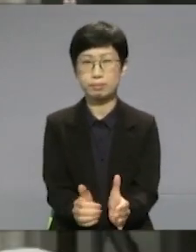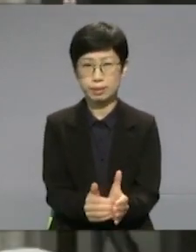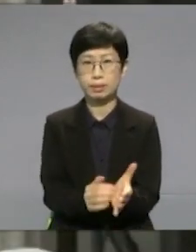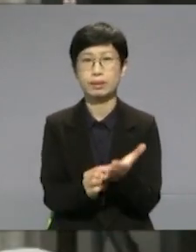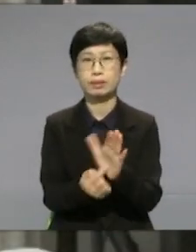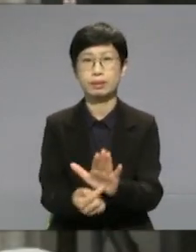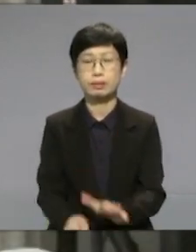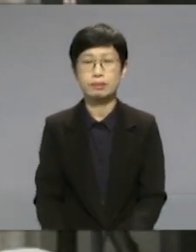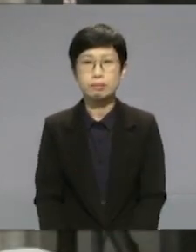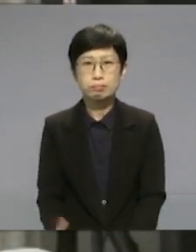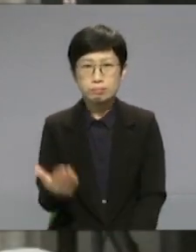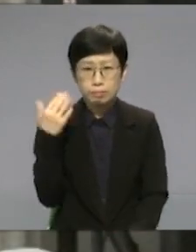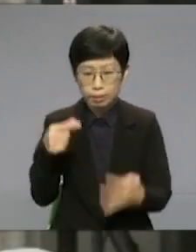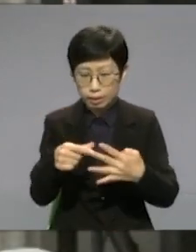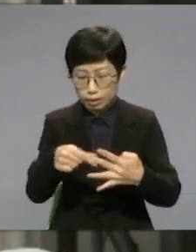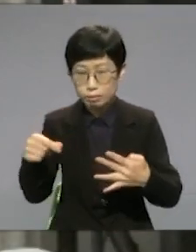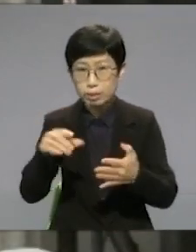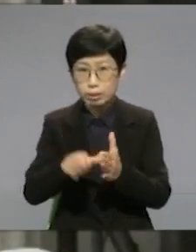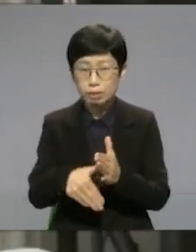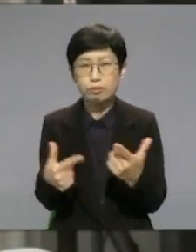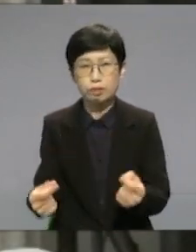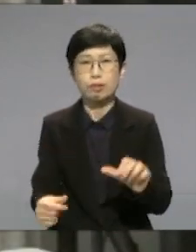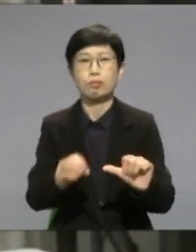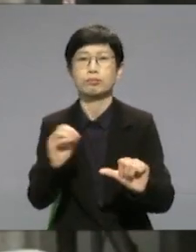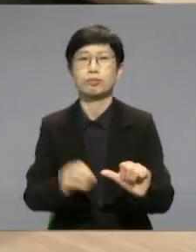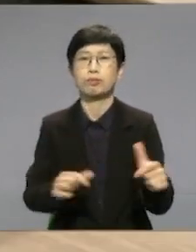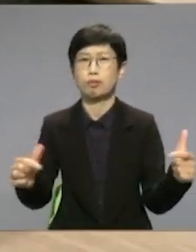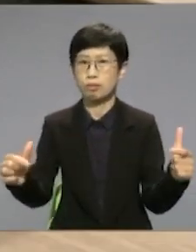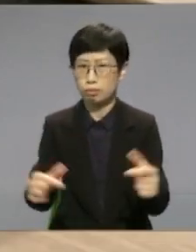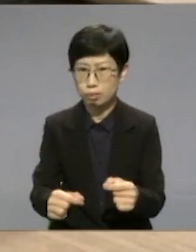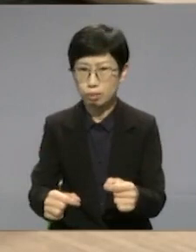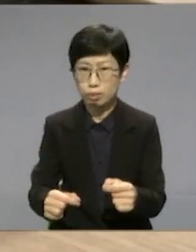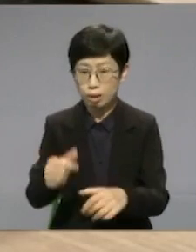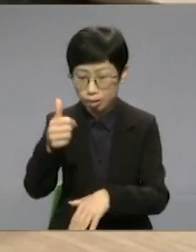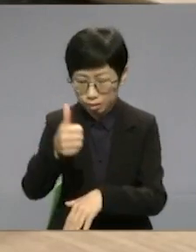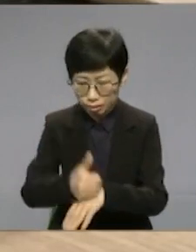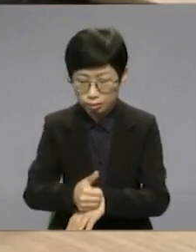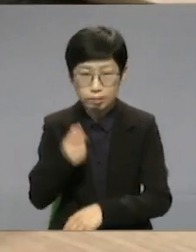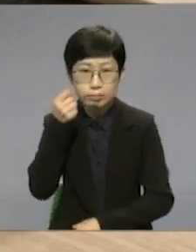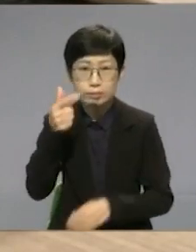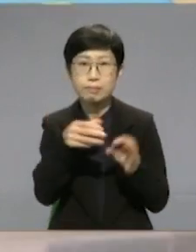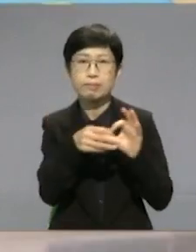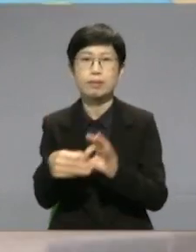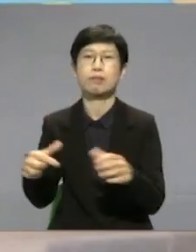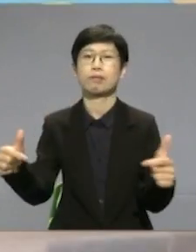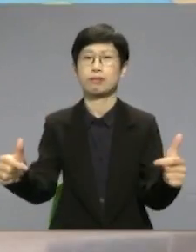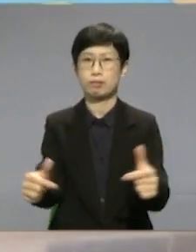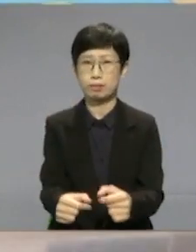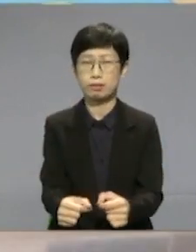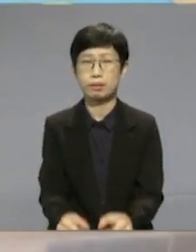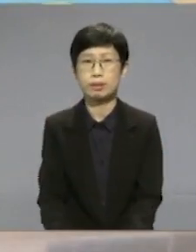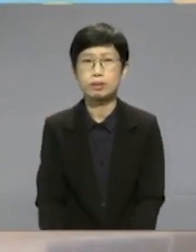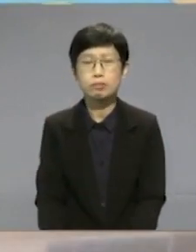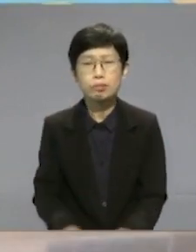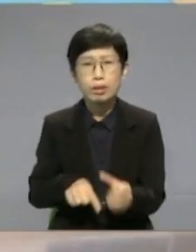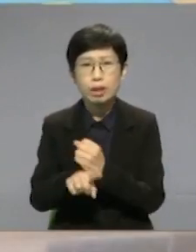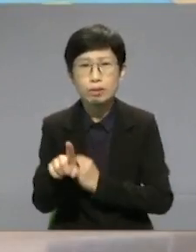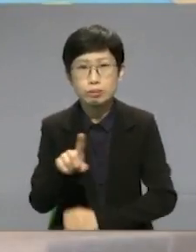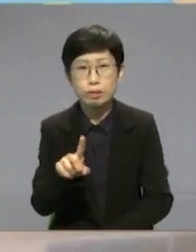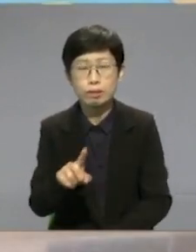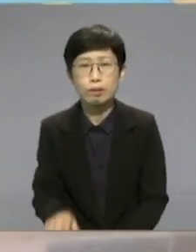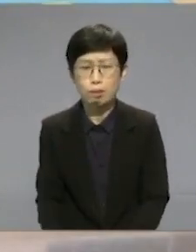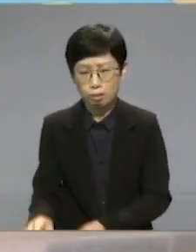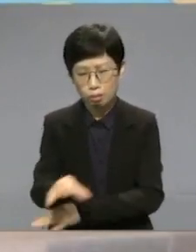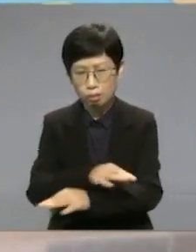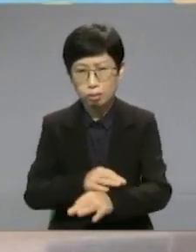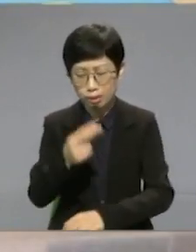밝혔습니다. 지난 2분기 역시 5% 감소한 것을 감안하면 두 분기 연속 감소세를 보인 셈으로 전문진은